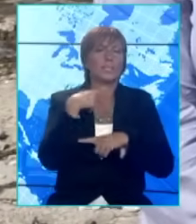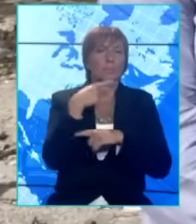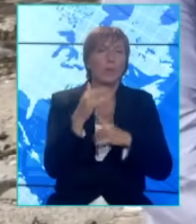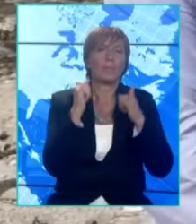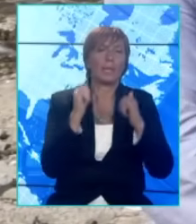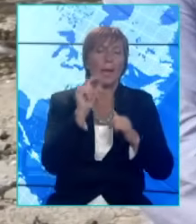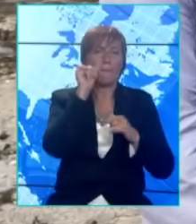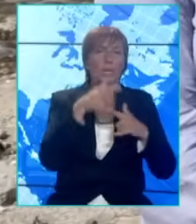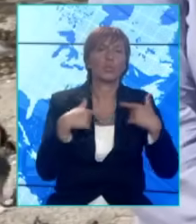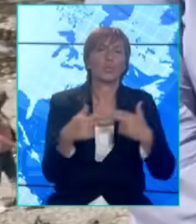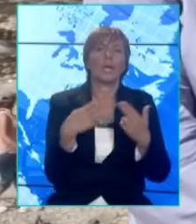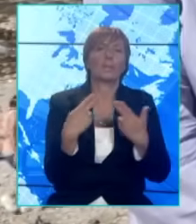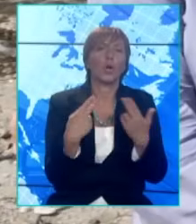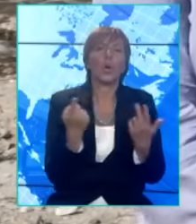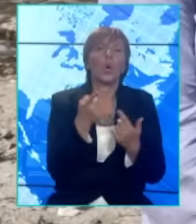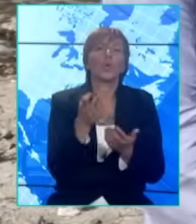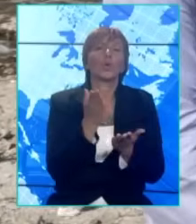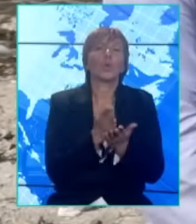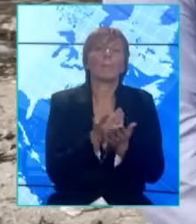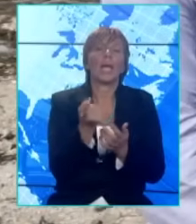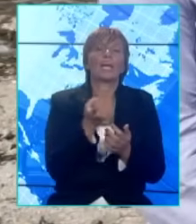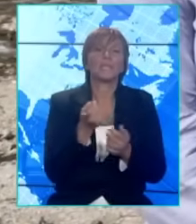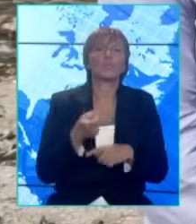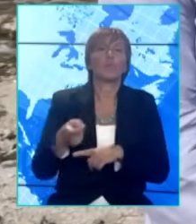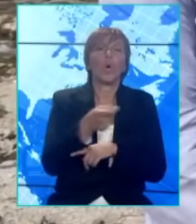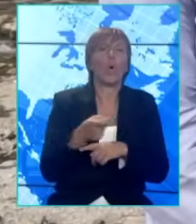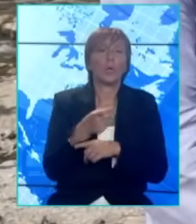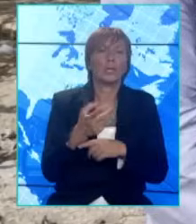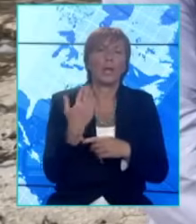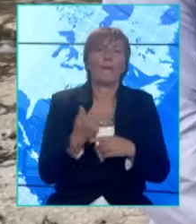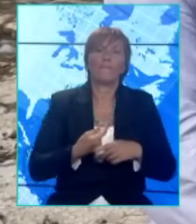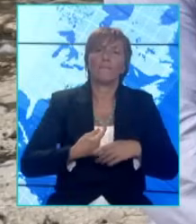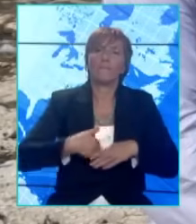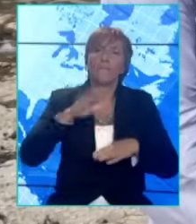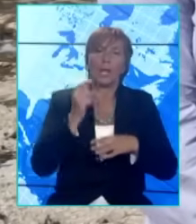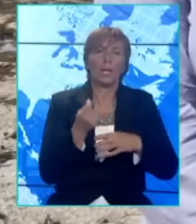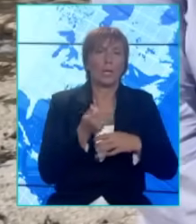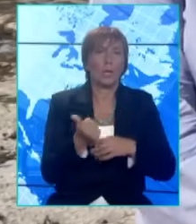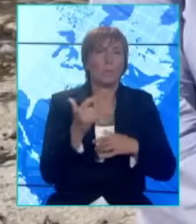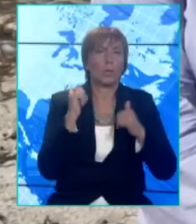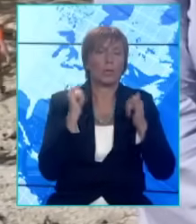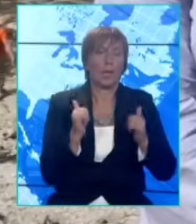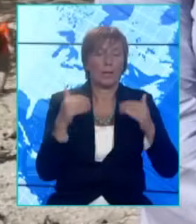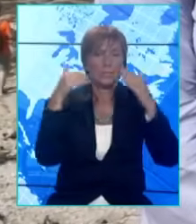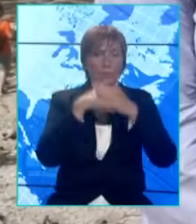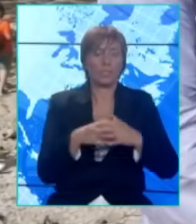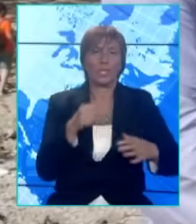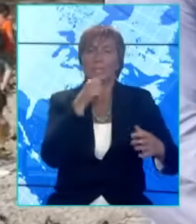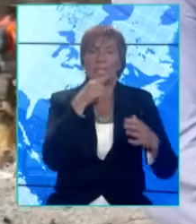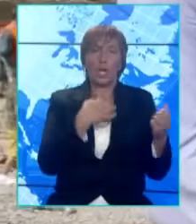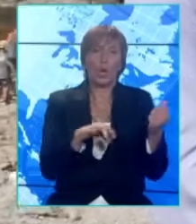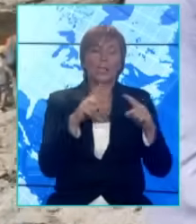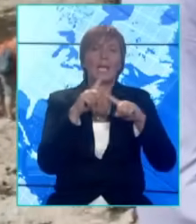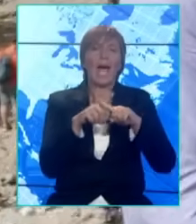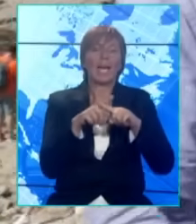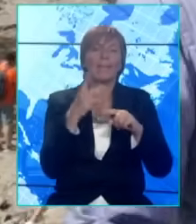ste danas i međunarodnu konferenciju. Koliko je to sve bilo izazovno organizirati s obzirom na veliki broj sudionika i na večerašnji koncert Harija Varašanovića?